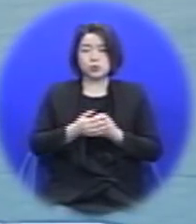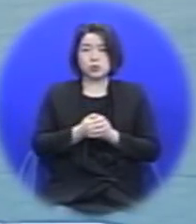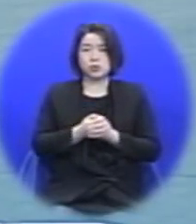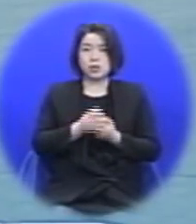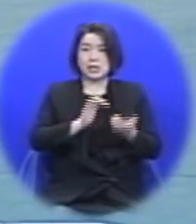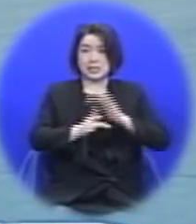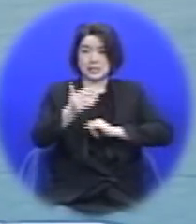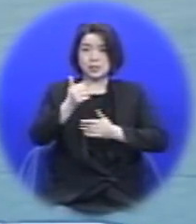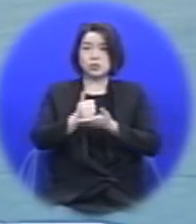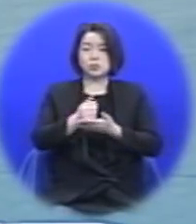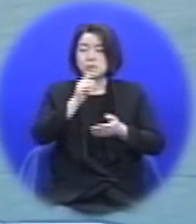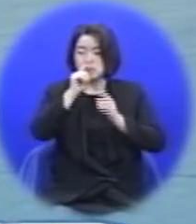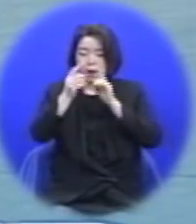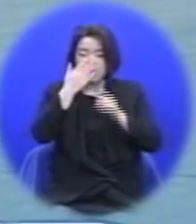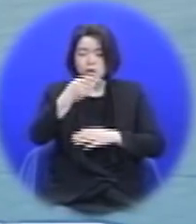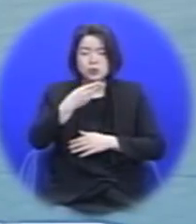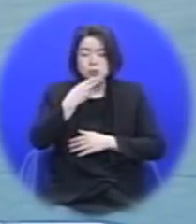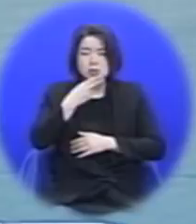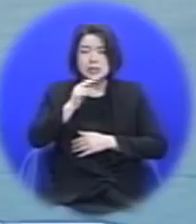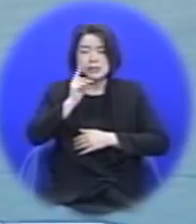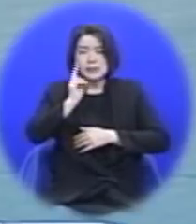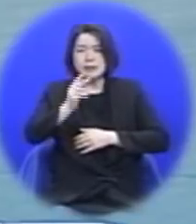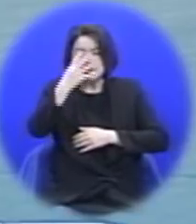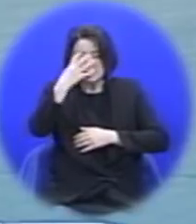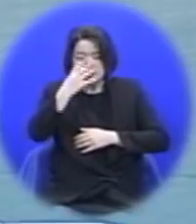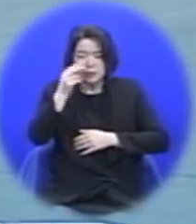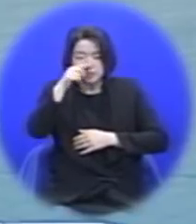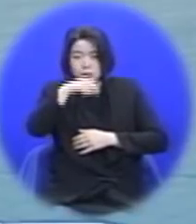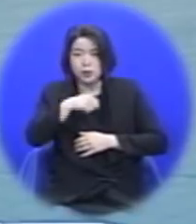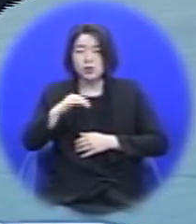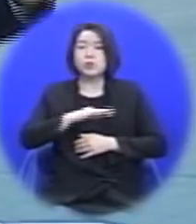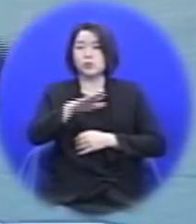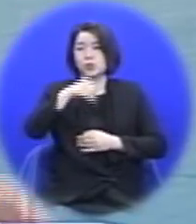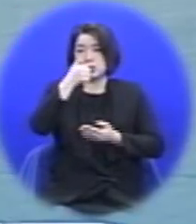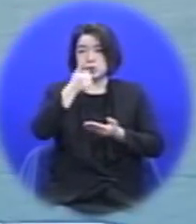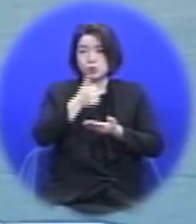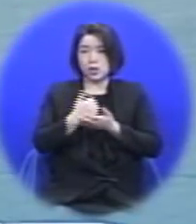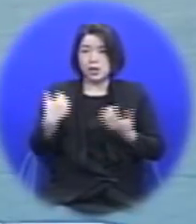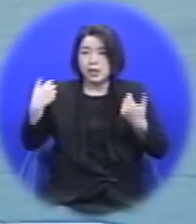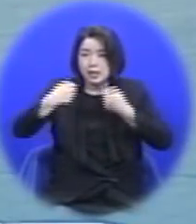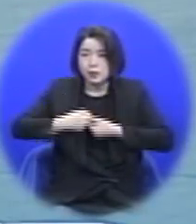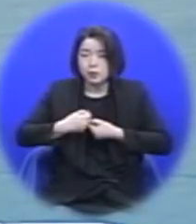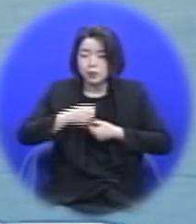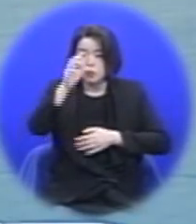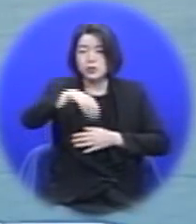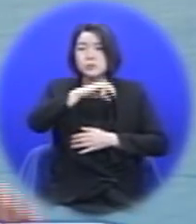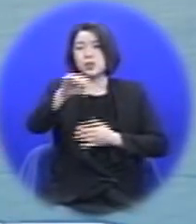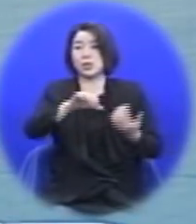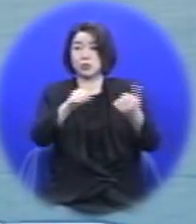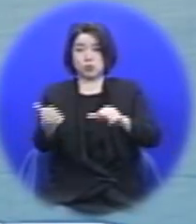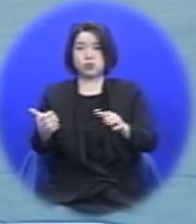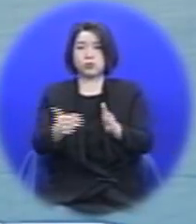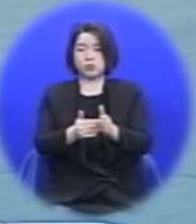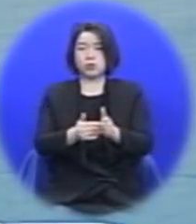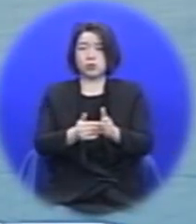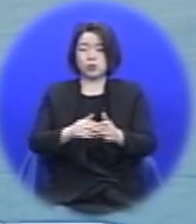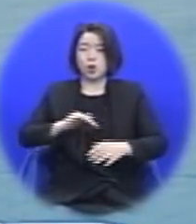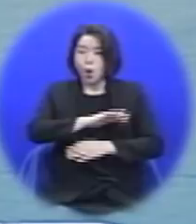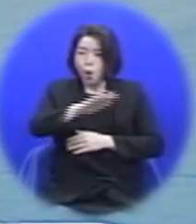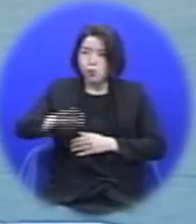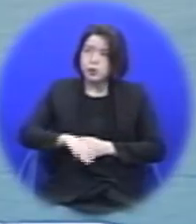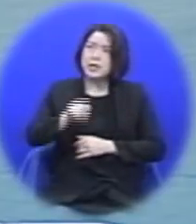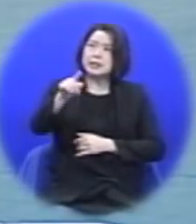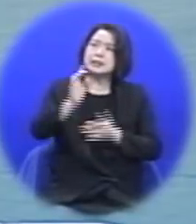예수님이 말할 수 없이 끔찍하고 더러운 우리의 죄의 옷을 입고 십자가에 죽으셨어요. 그리고 우리는 예수님의